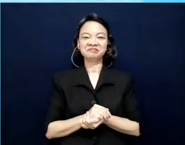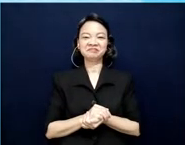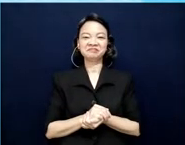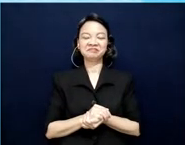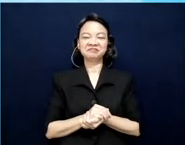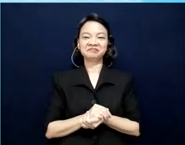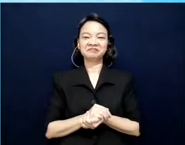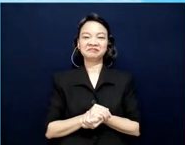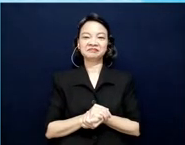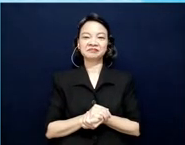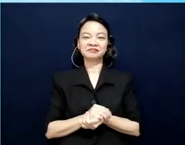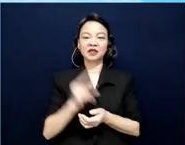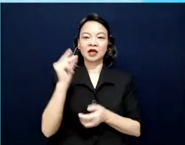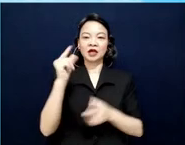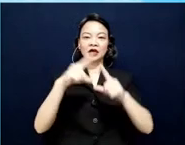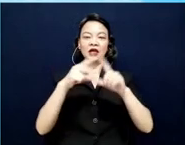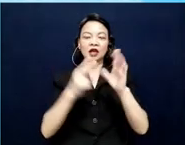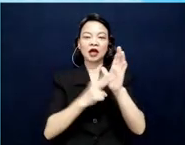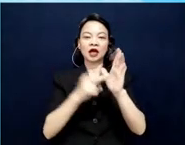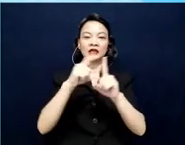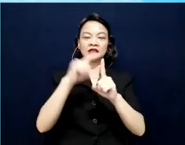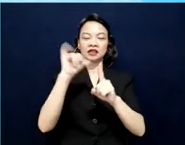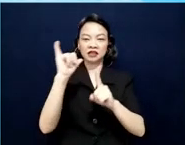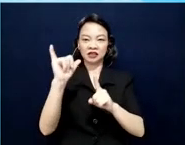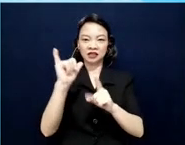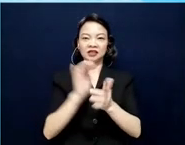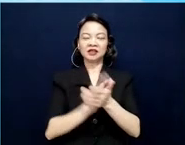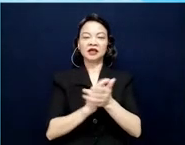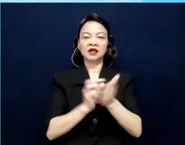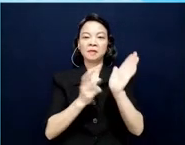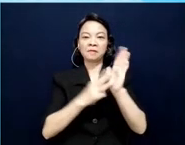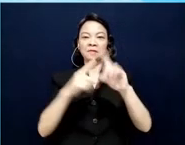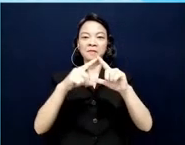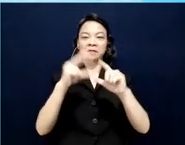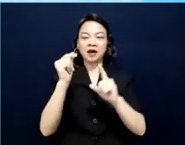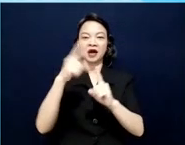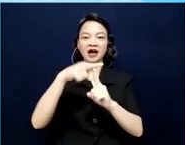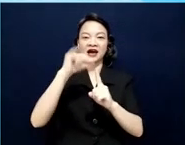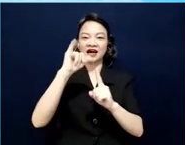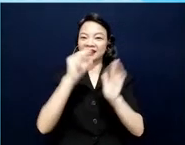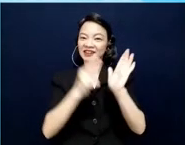yang merupakan aktor serta Young Hold Enthusiasm. Mas Randy.